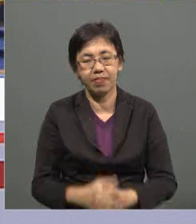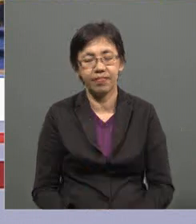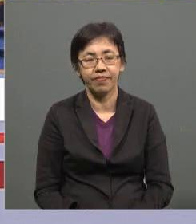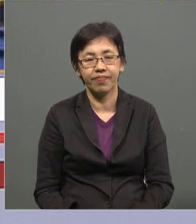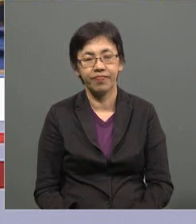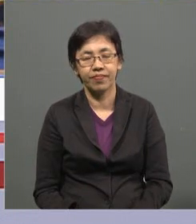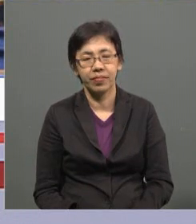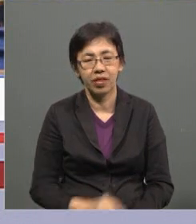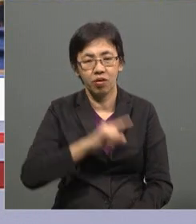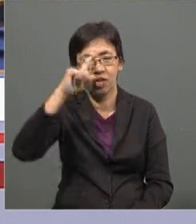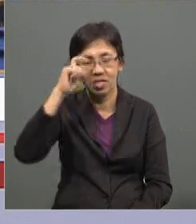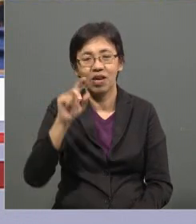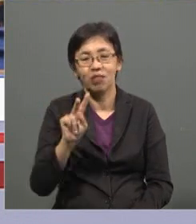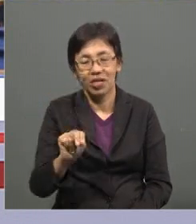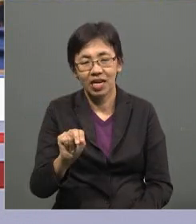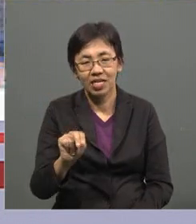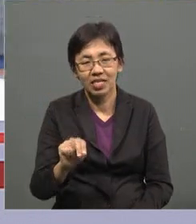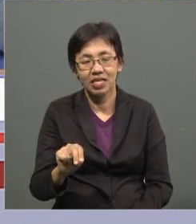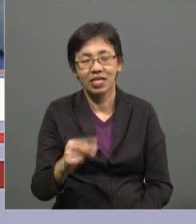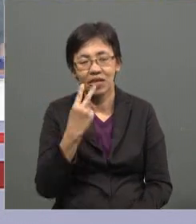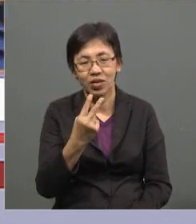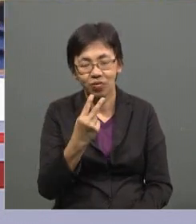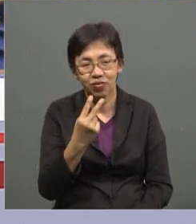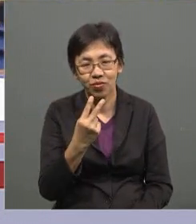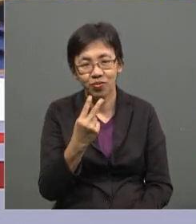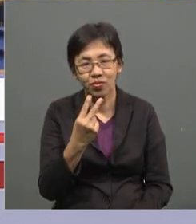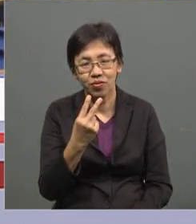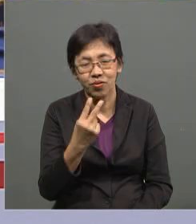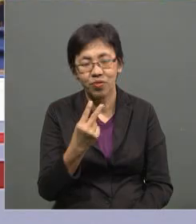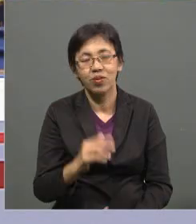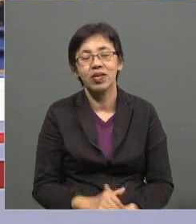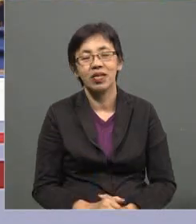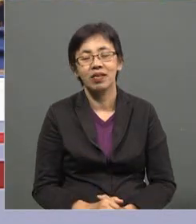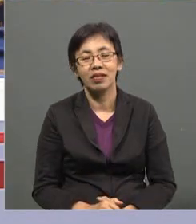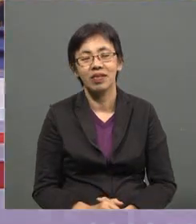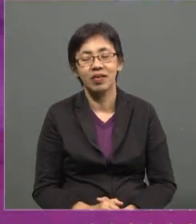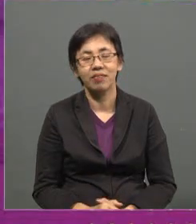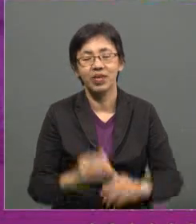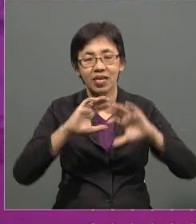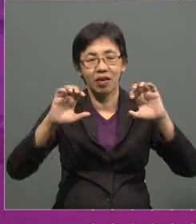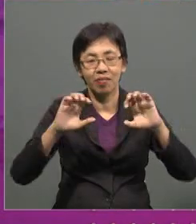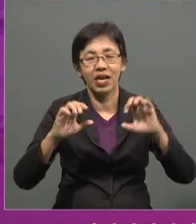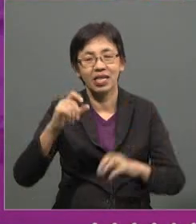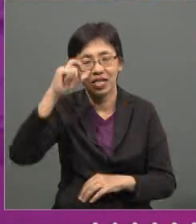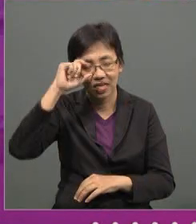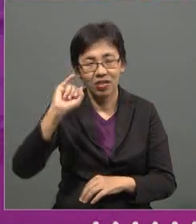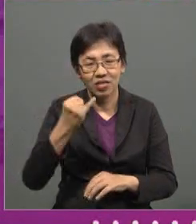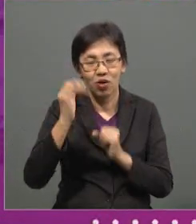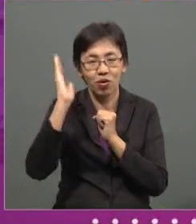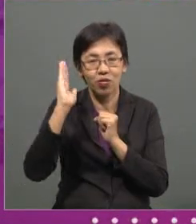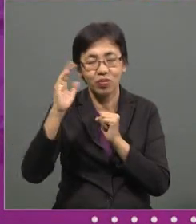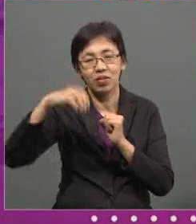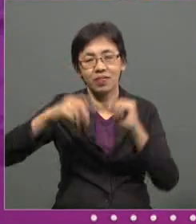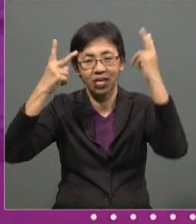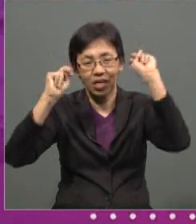่ะคุณผู้ชมวันเสาร์นี้เรามีนัดกันค่ะเชิญชมแล้วก็รับฟังนะสำหรับรายการเสียงจากใจไทยคู่ฟ้าค่ะกับนายจิรายุห่วงทรัพย์โฆษกประจ